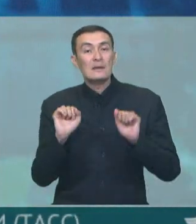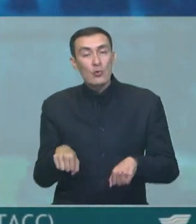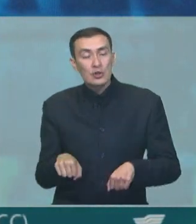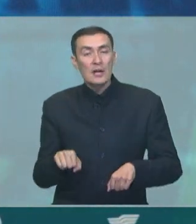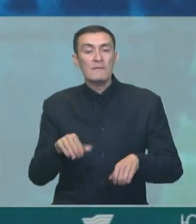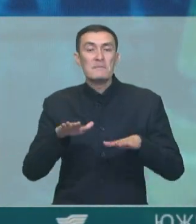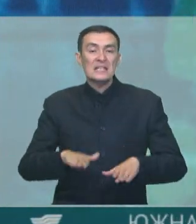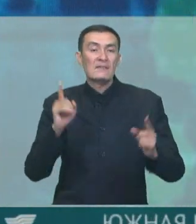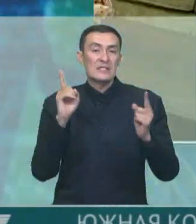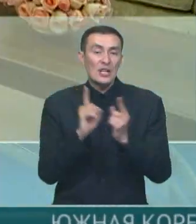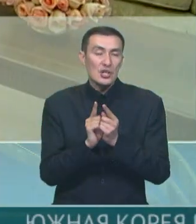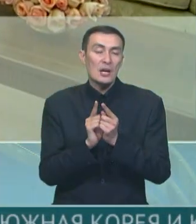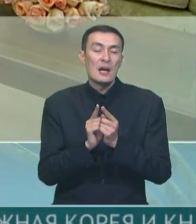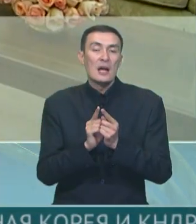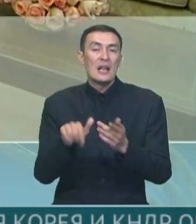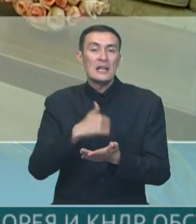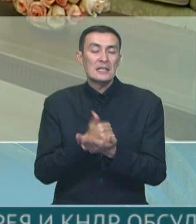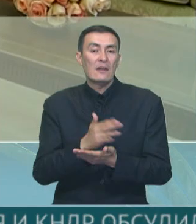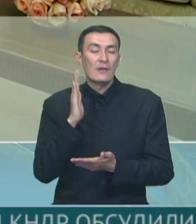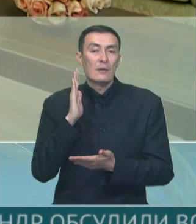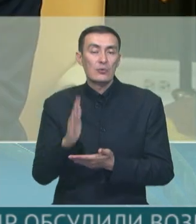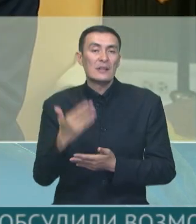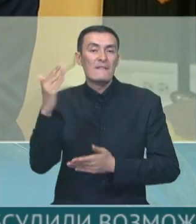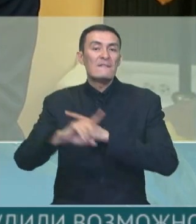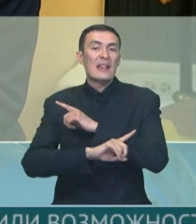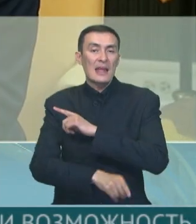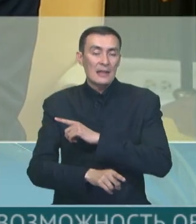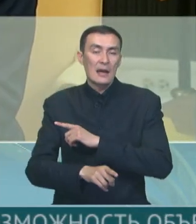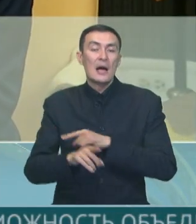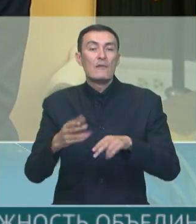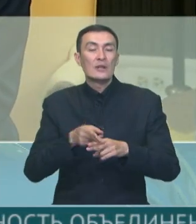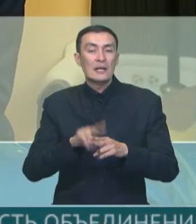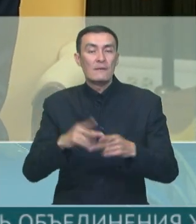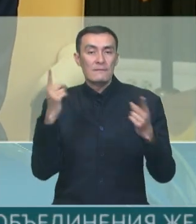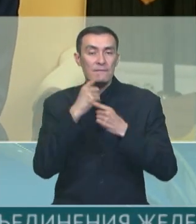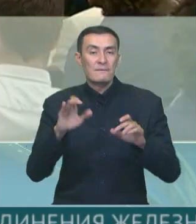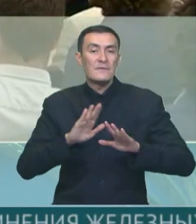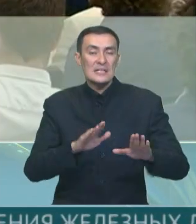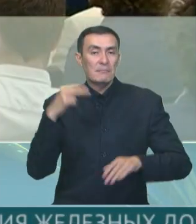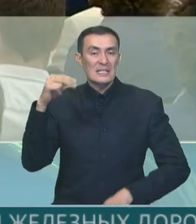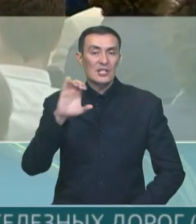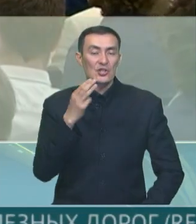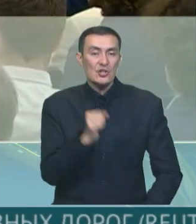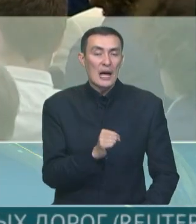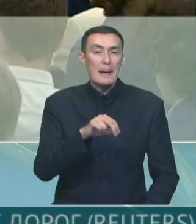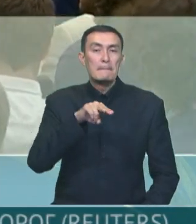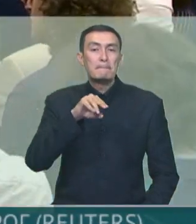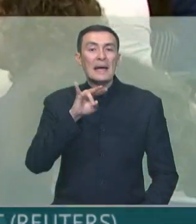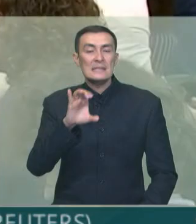всего, местом встречи лидеров будет Хельсинки. Согласно данным вице-президента США Майка